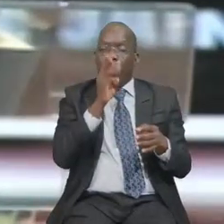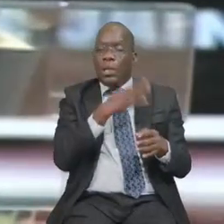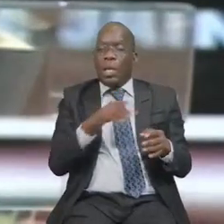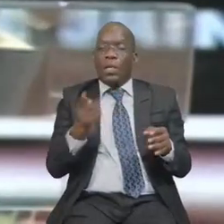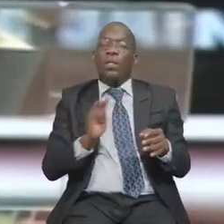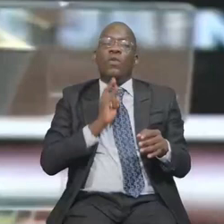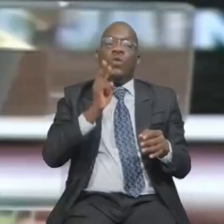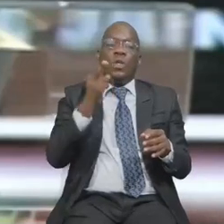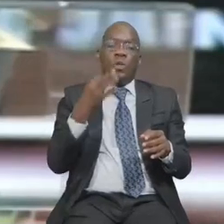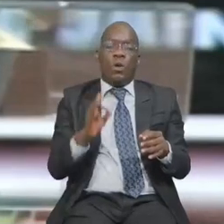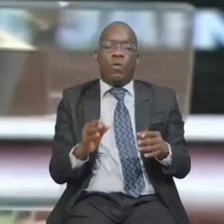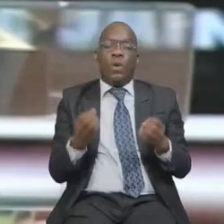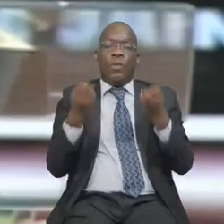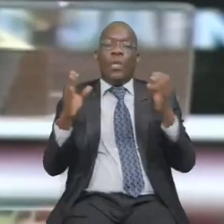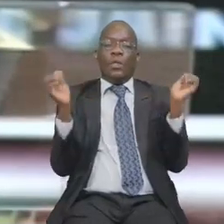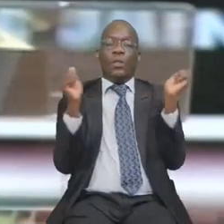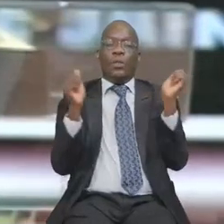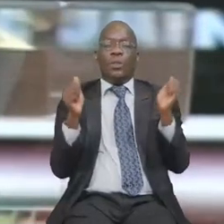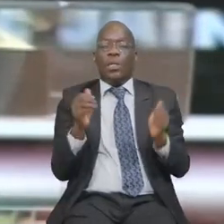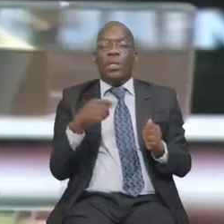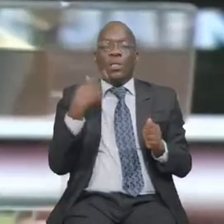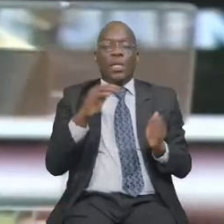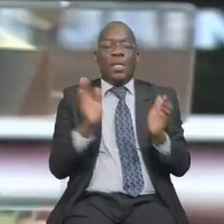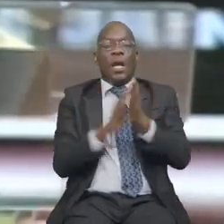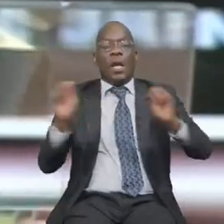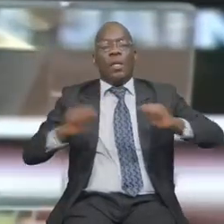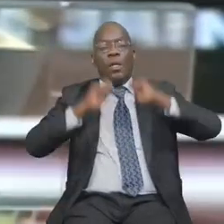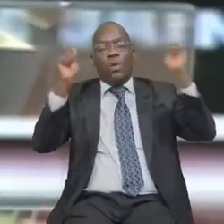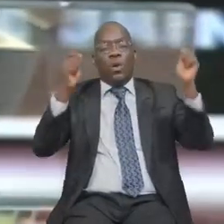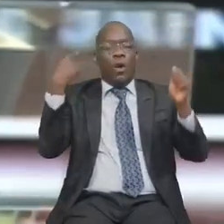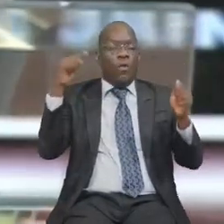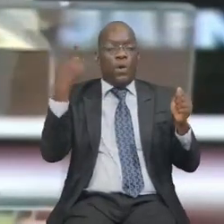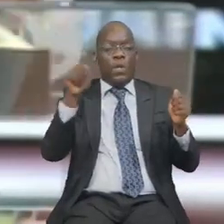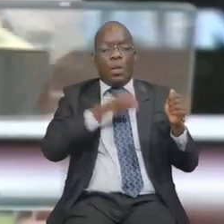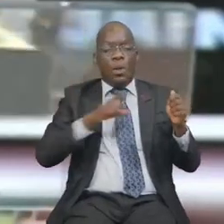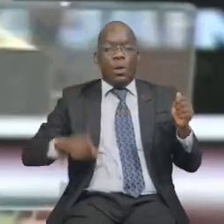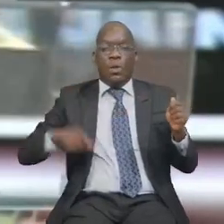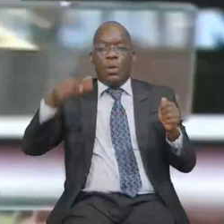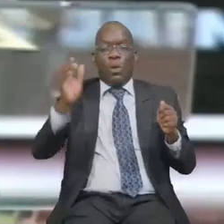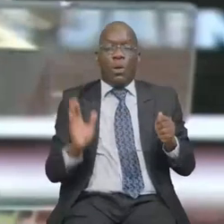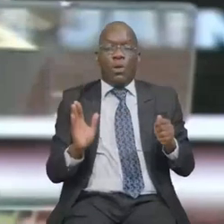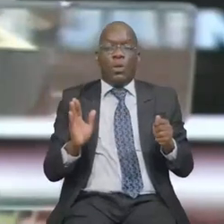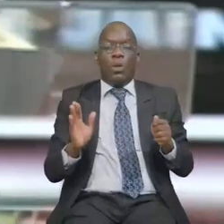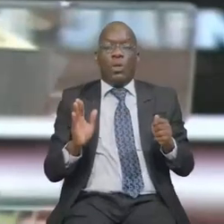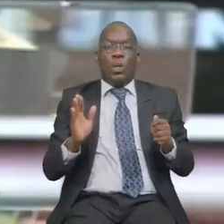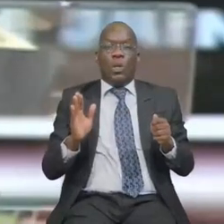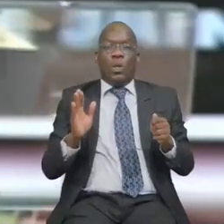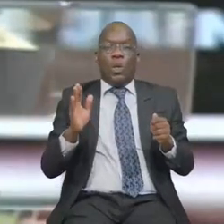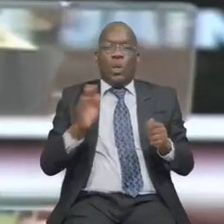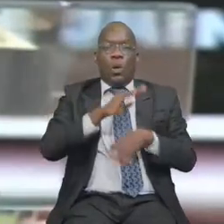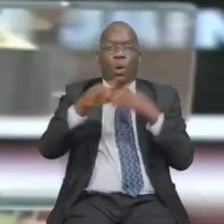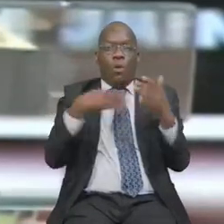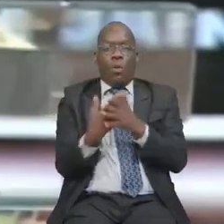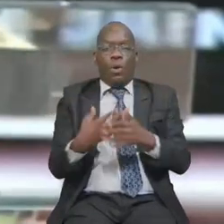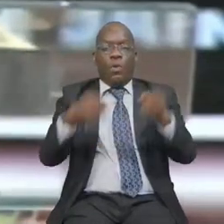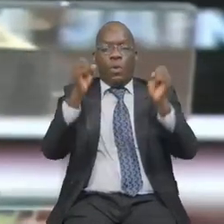disant, Alléluia, car le Seigneur notre Dieu Tout-Puissant est entré dans son règne. Il